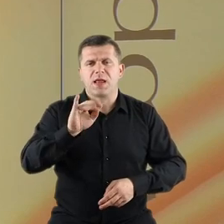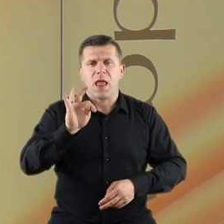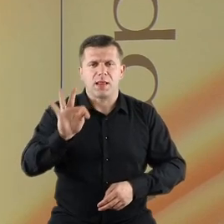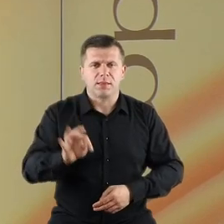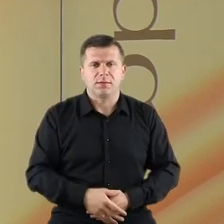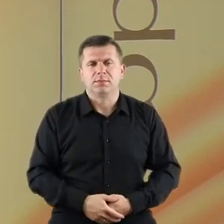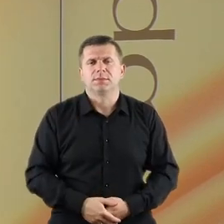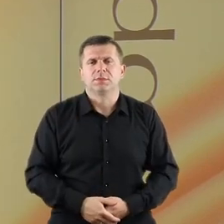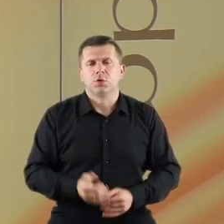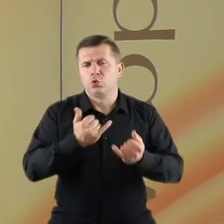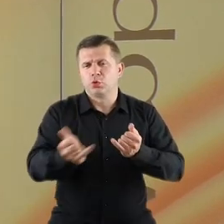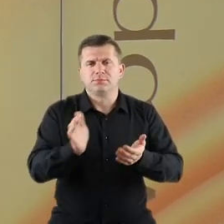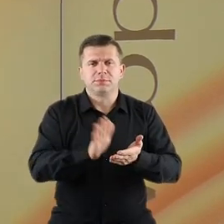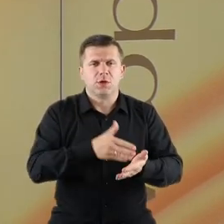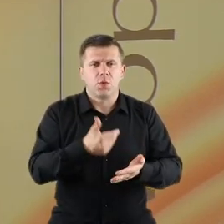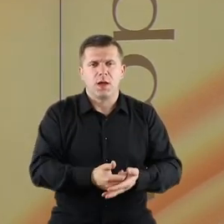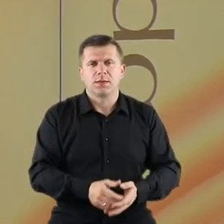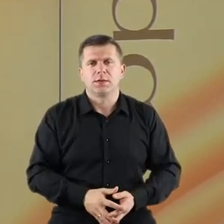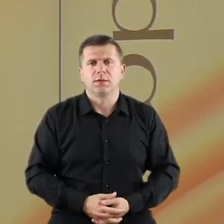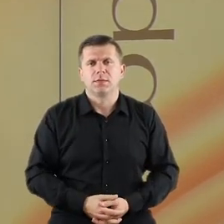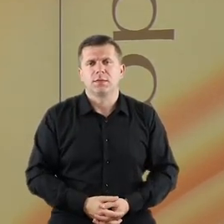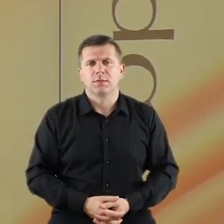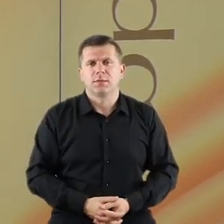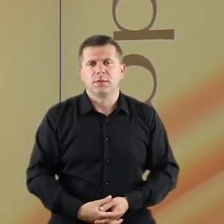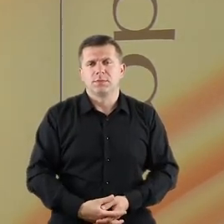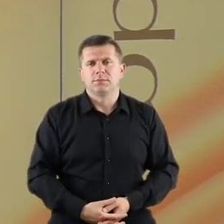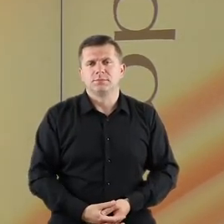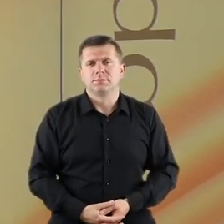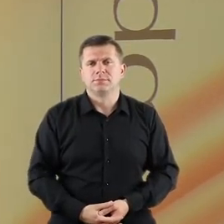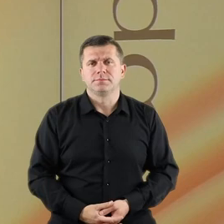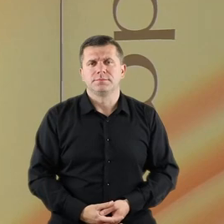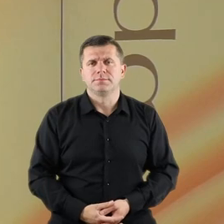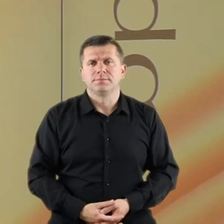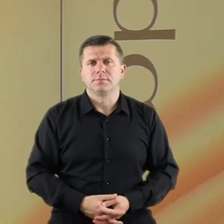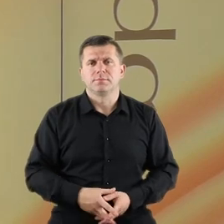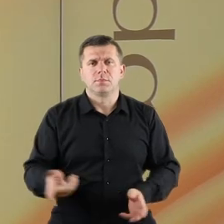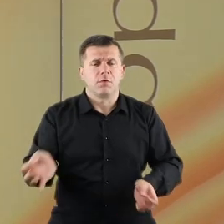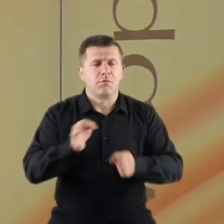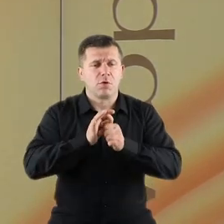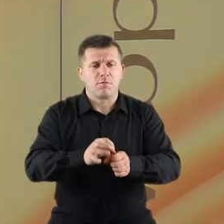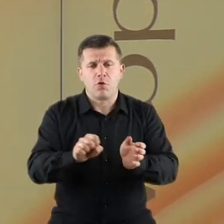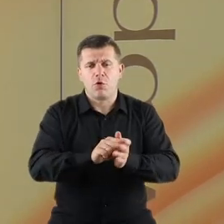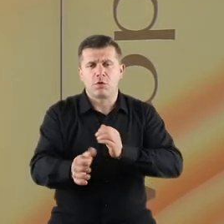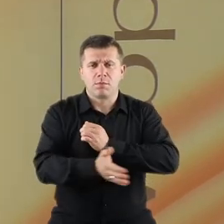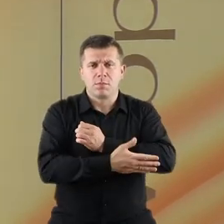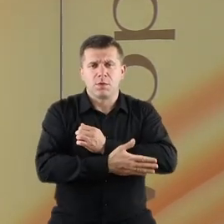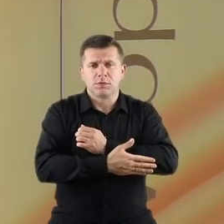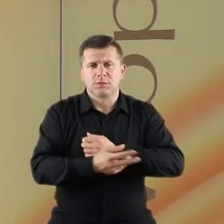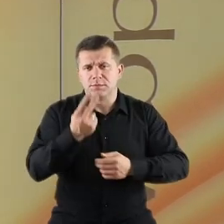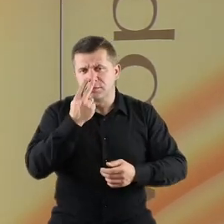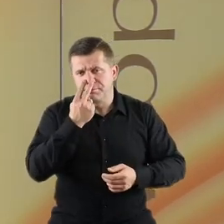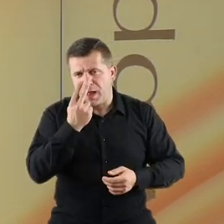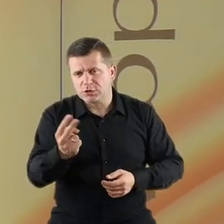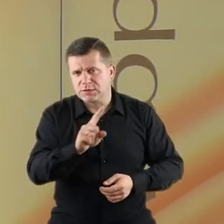orzeczenie patrzeniem z oglądaniem to wprowadzane jest od podstawowego dvb-t patrzeć z